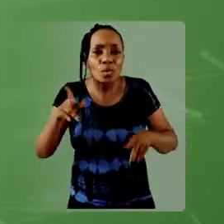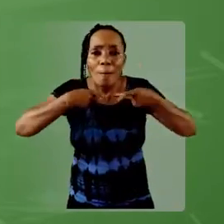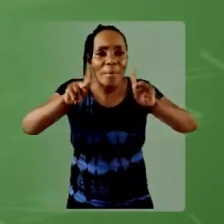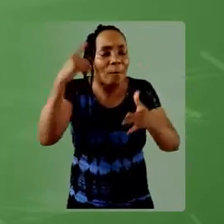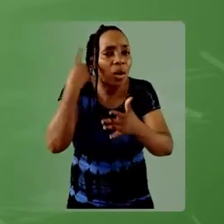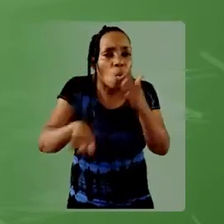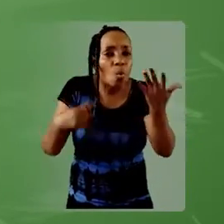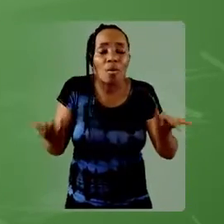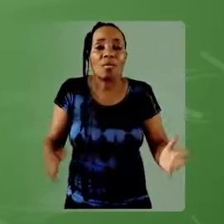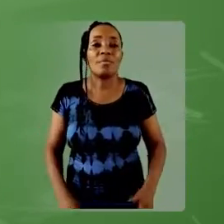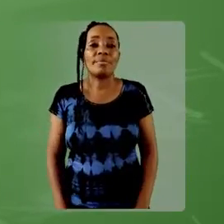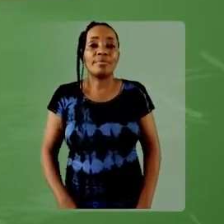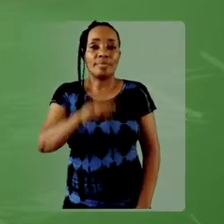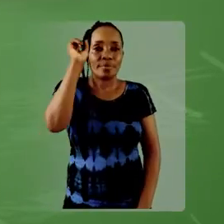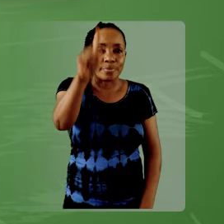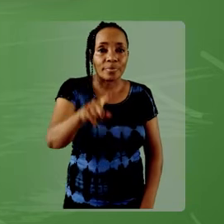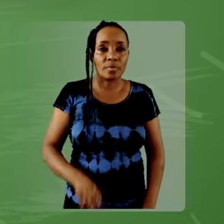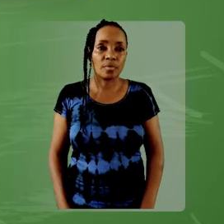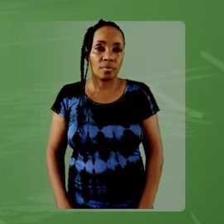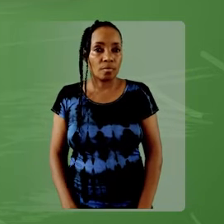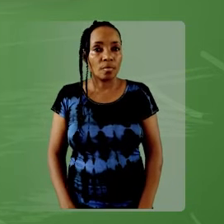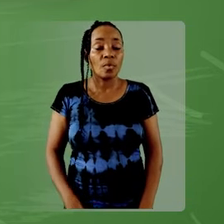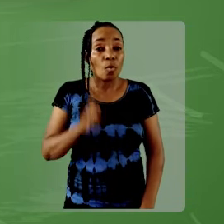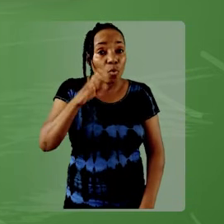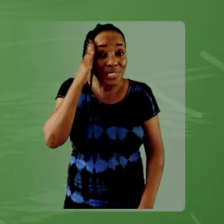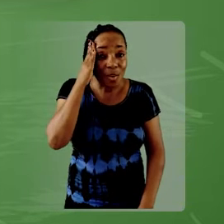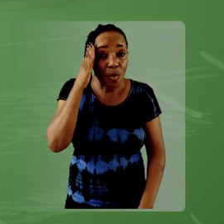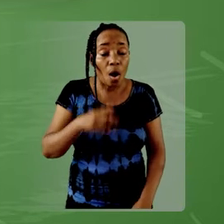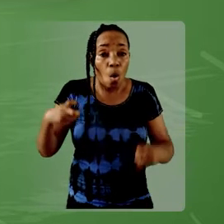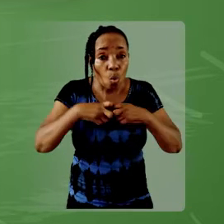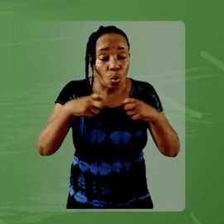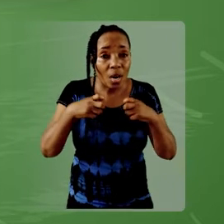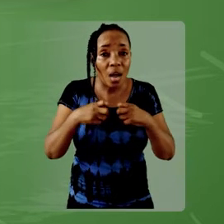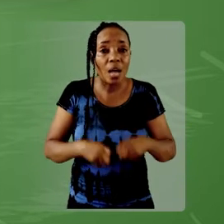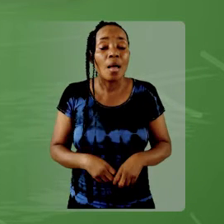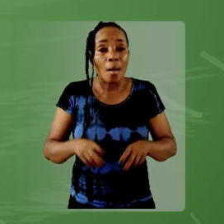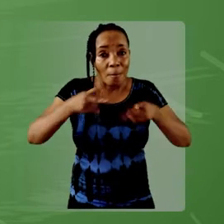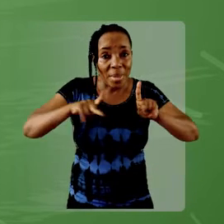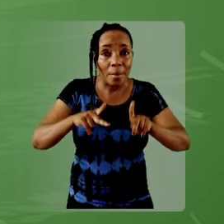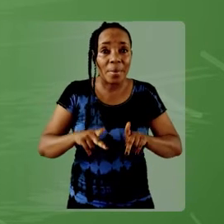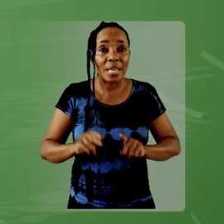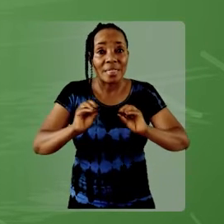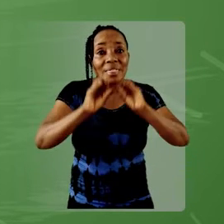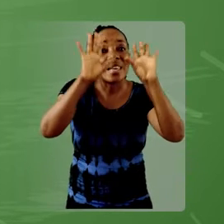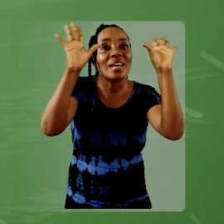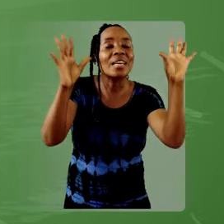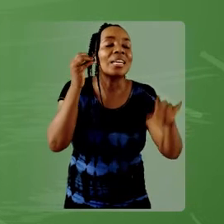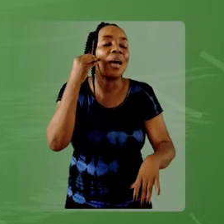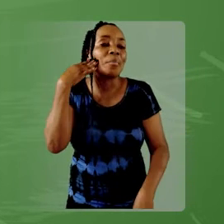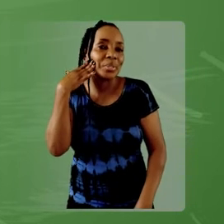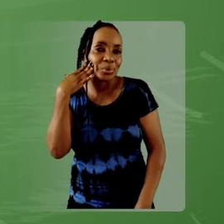le courant électrique domestique? On se sert du courant électrique domestique pour l'éclairage. L'éclairage des